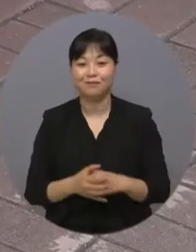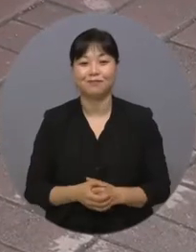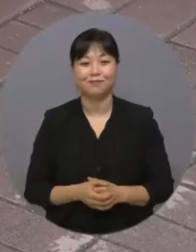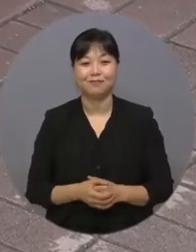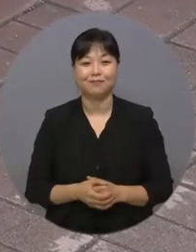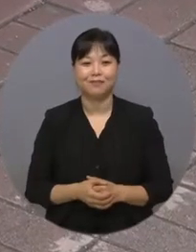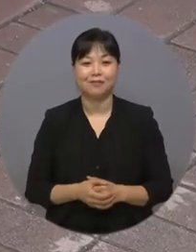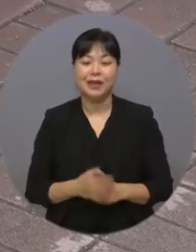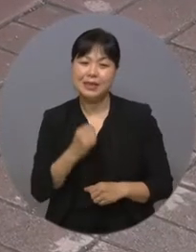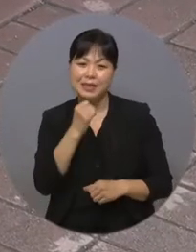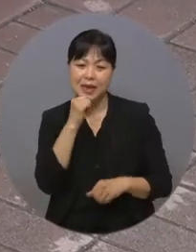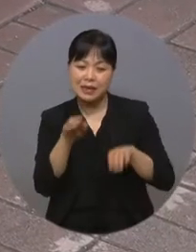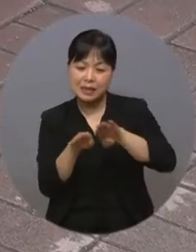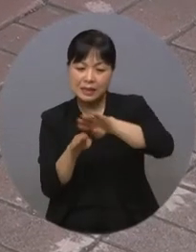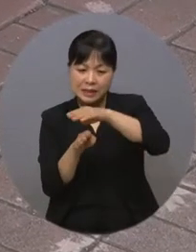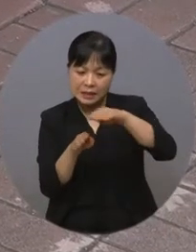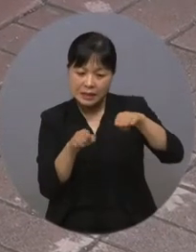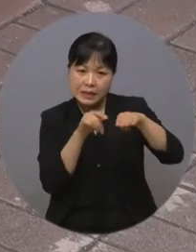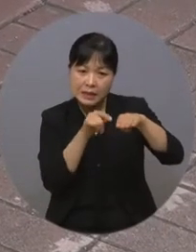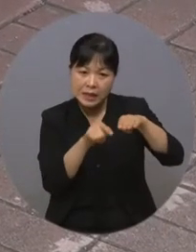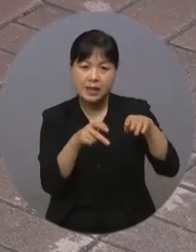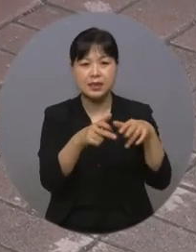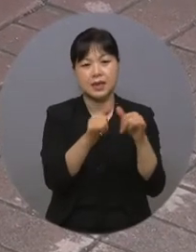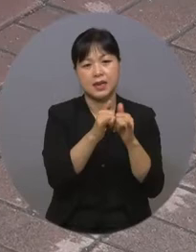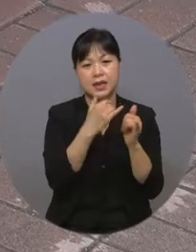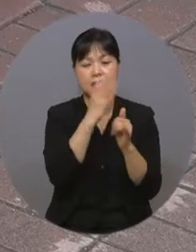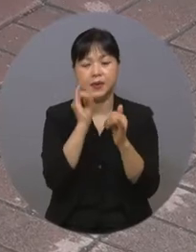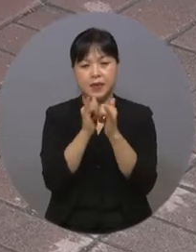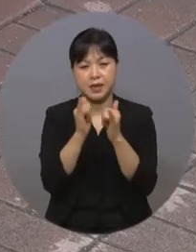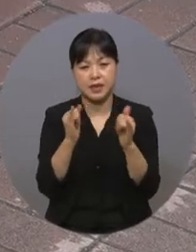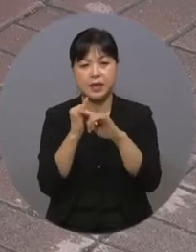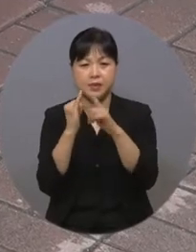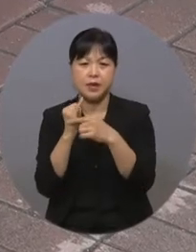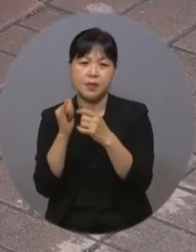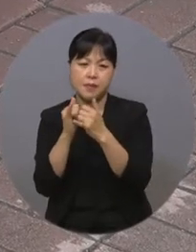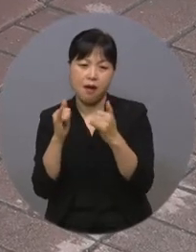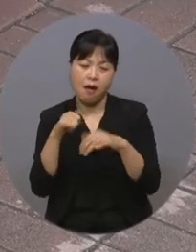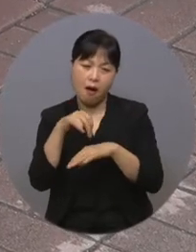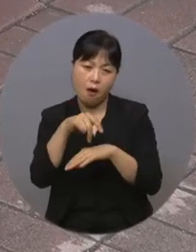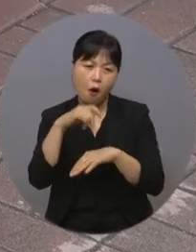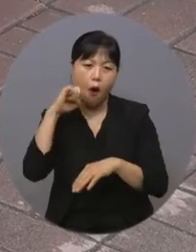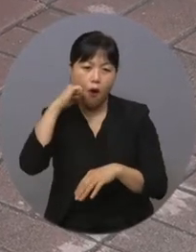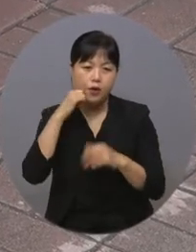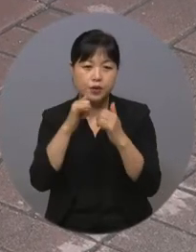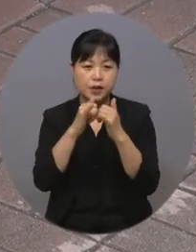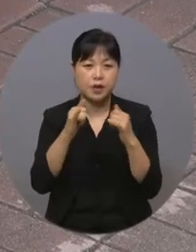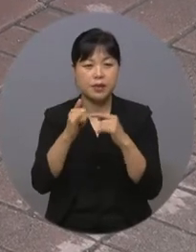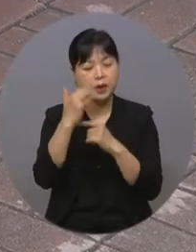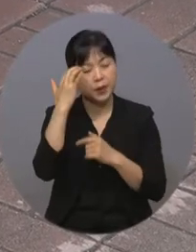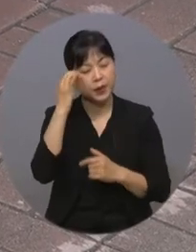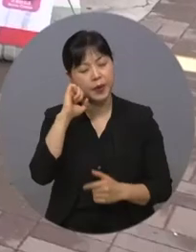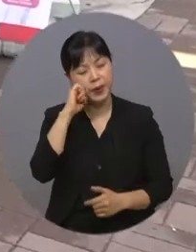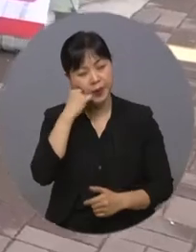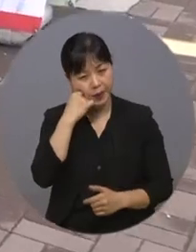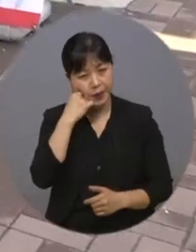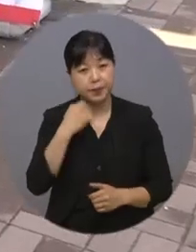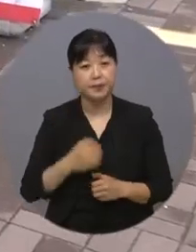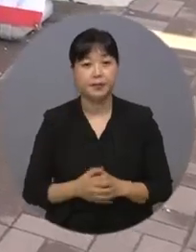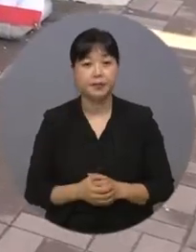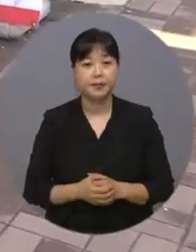문턱 하나가 장애인, 노인, 임산부 등 거동 약자들에겐 커다란 고충일 수 있는